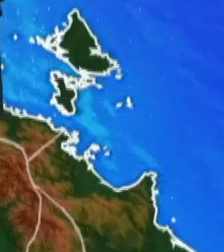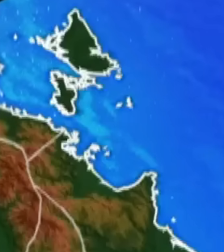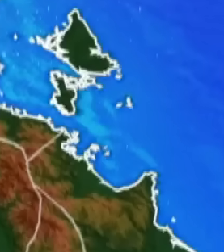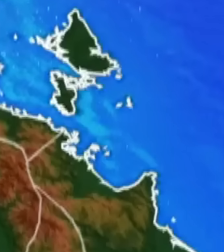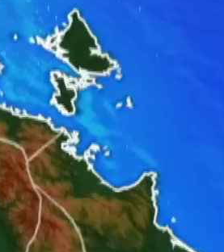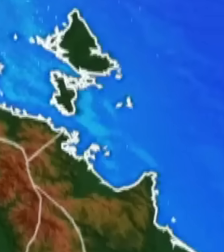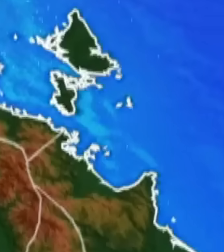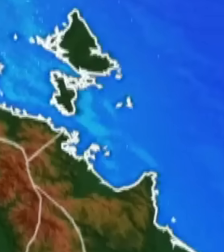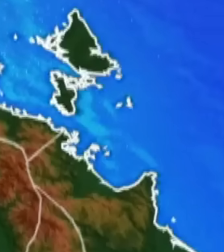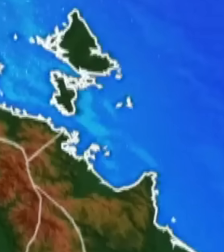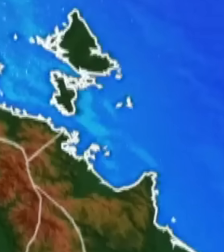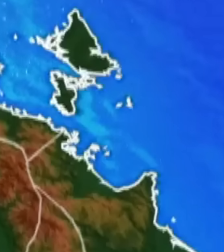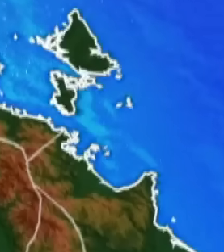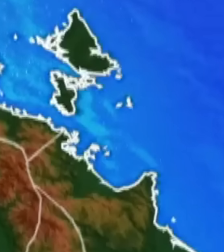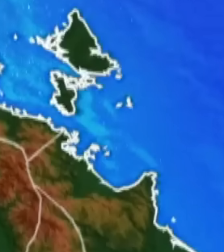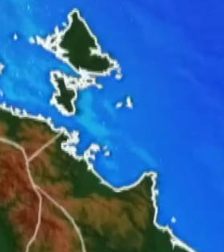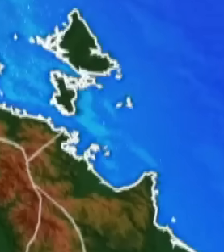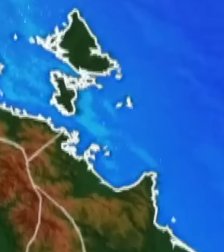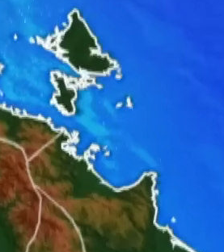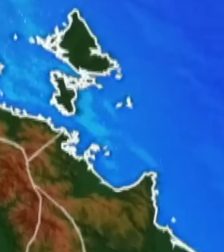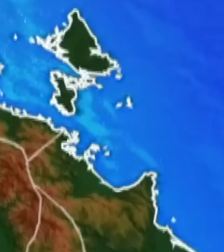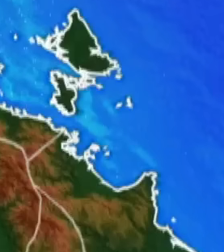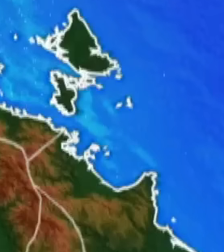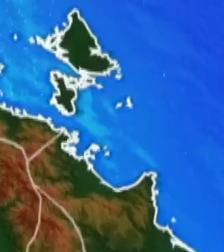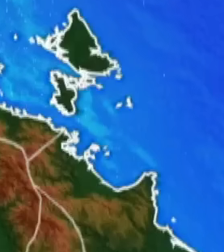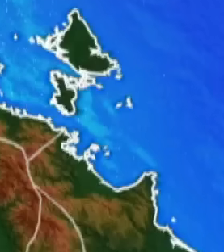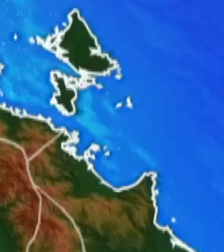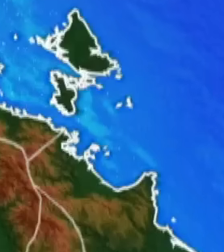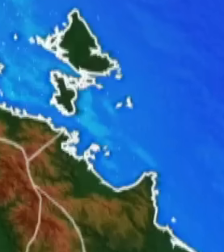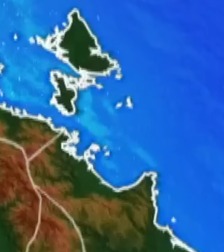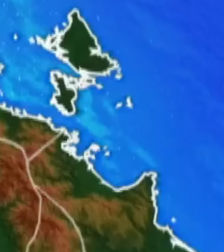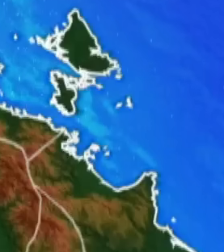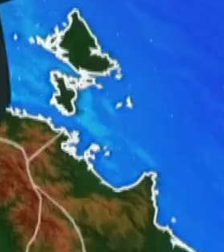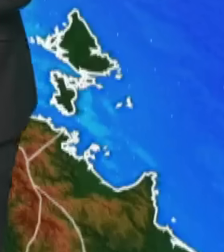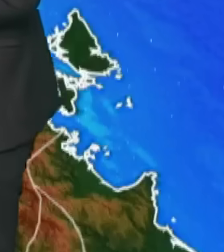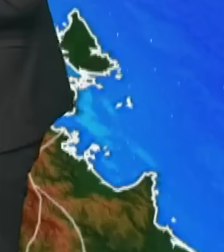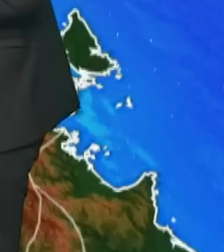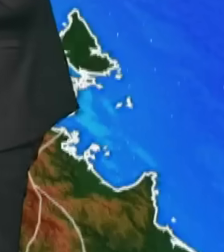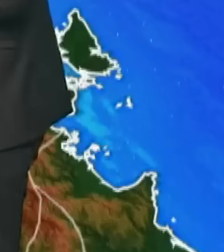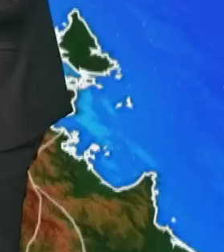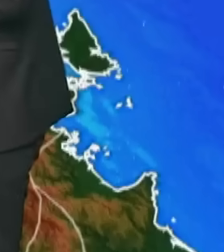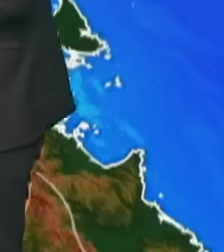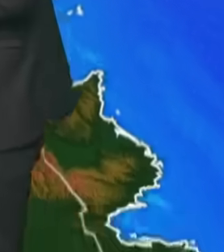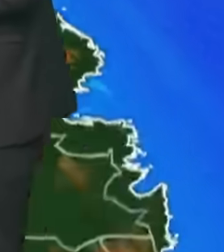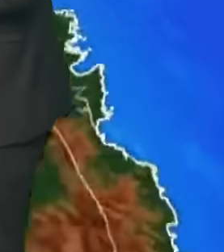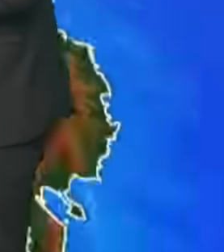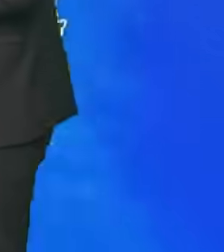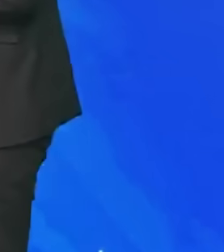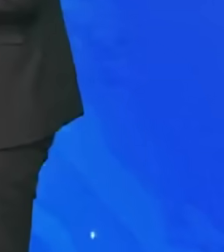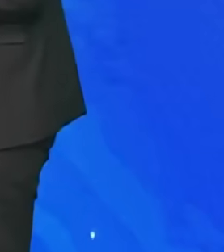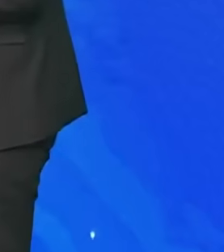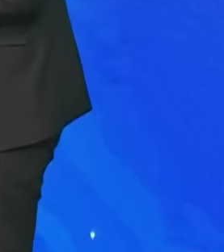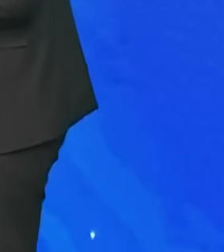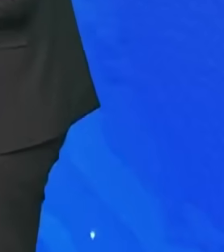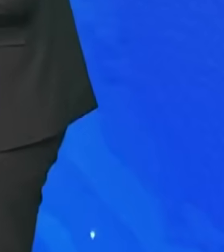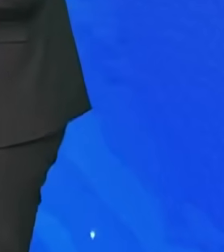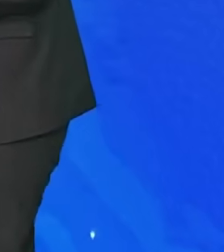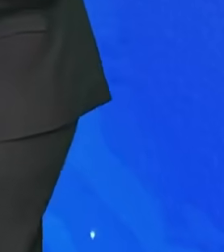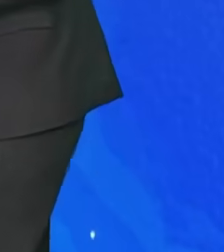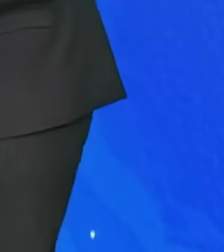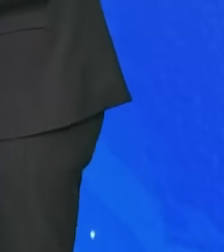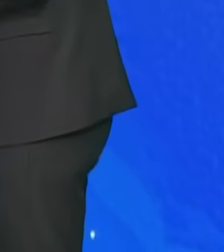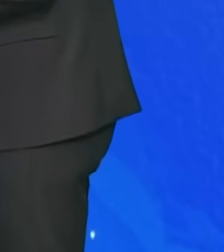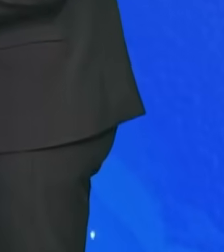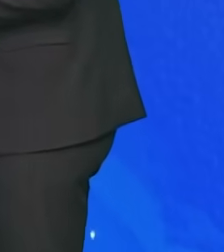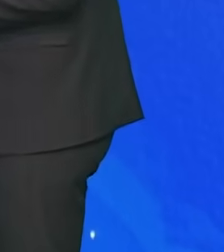pa lumubog ang araw. Maaliwalas din po at mainit ang panahon sa Mindanao bandang umaga pero pagsapit ng tanghali ay may